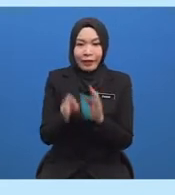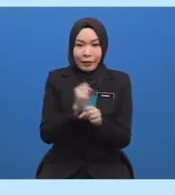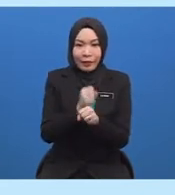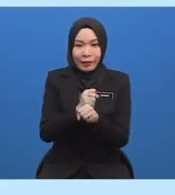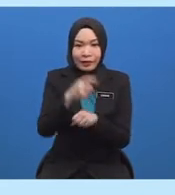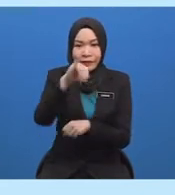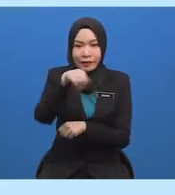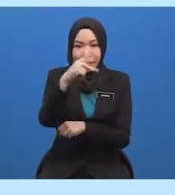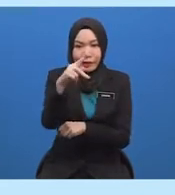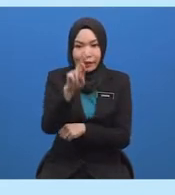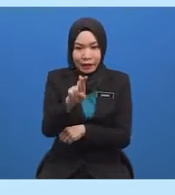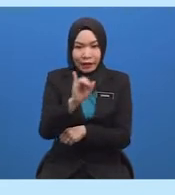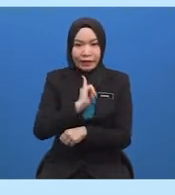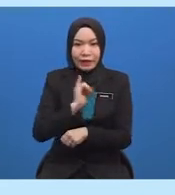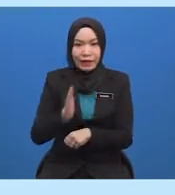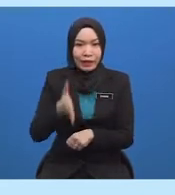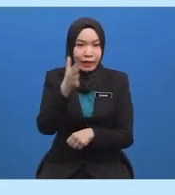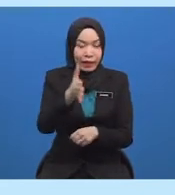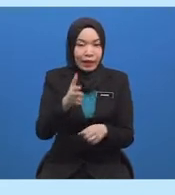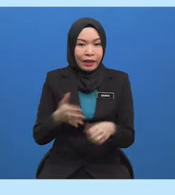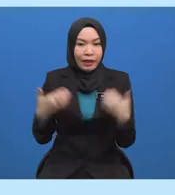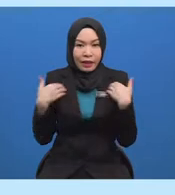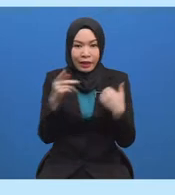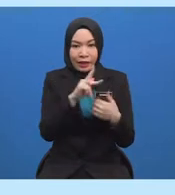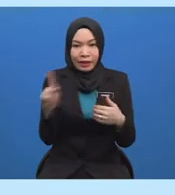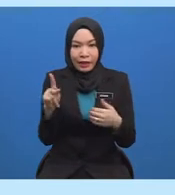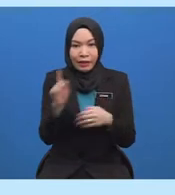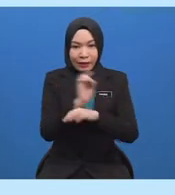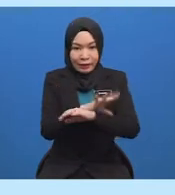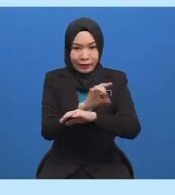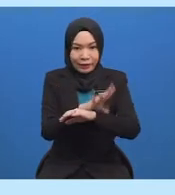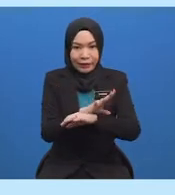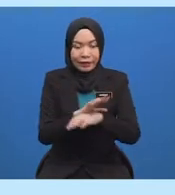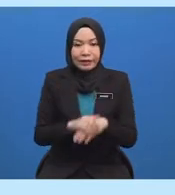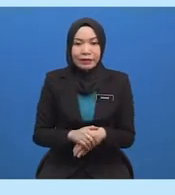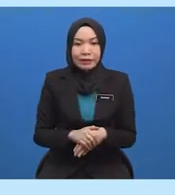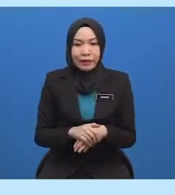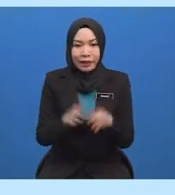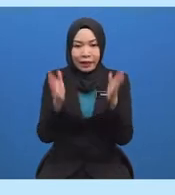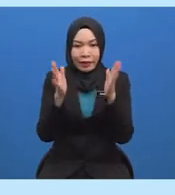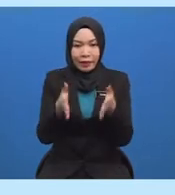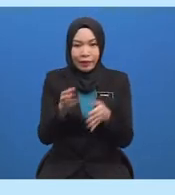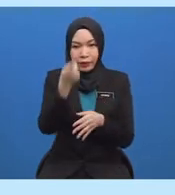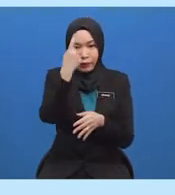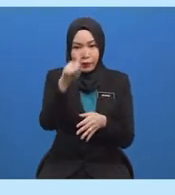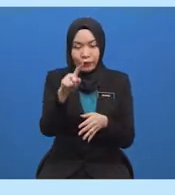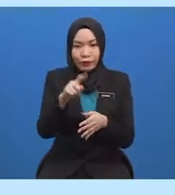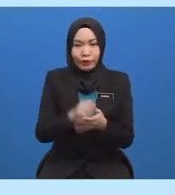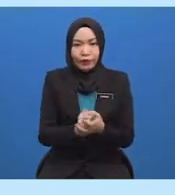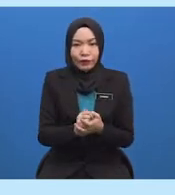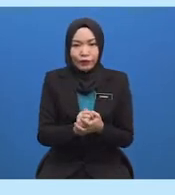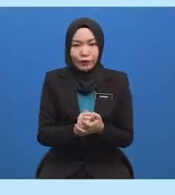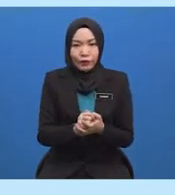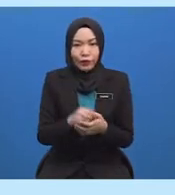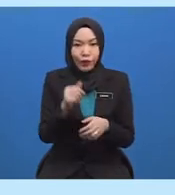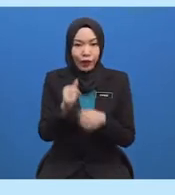saya akan mengadakan campaign kesedaran alam sekitar untuk menyadarkan masyarakat